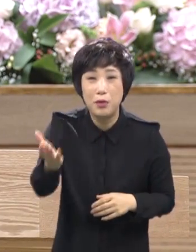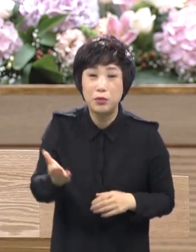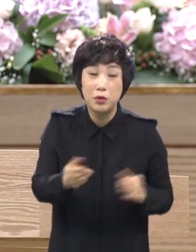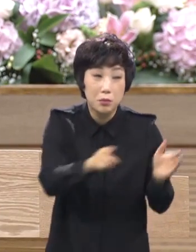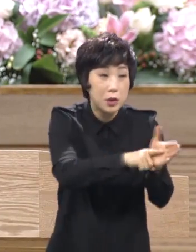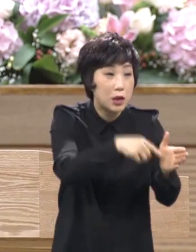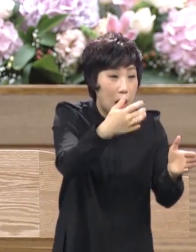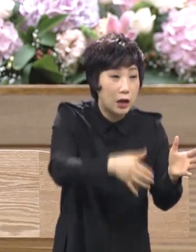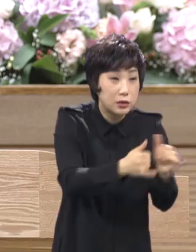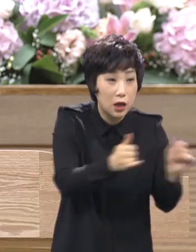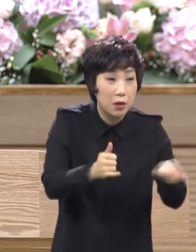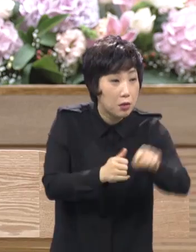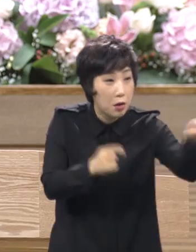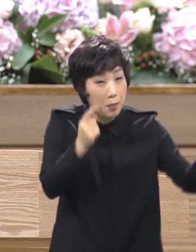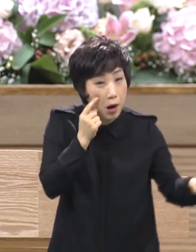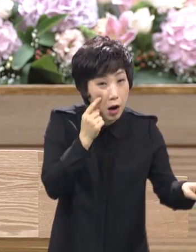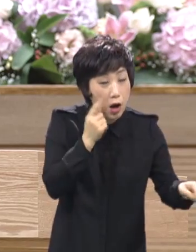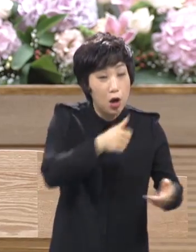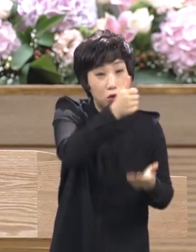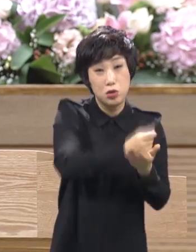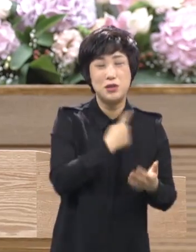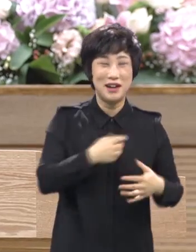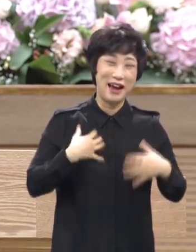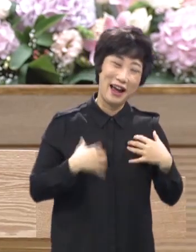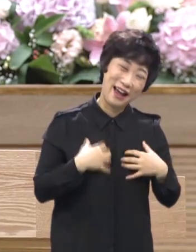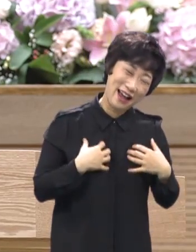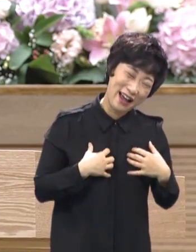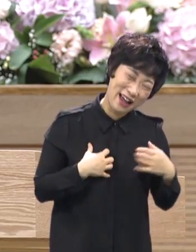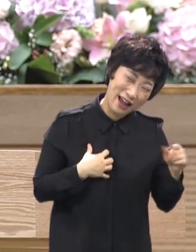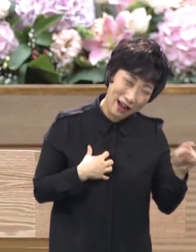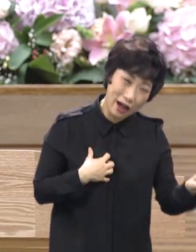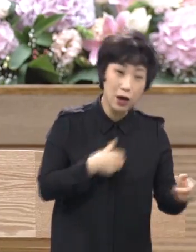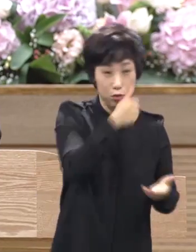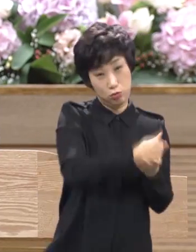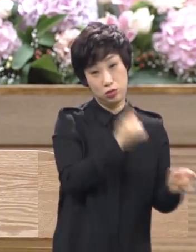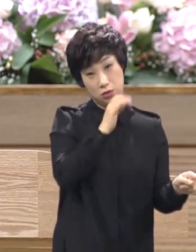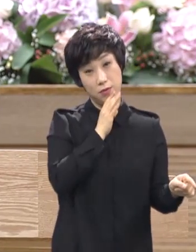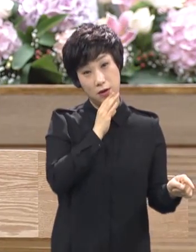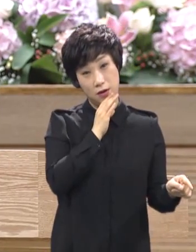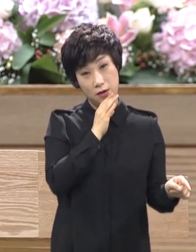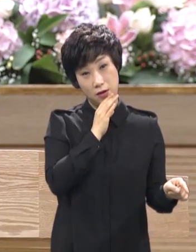사람들이 재밌게 범죄하는 죄. 죄.